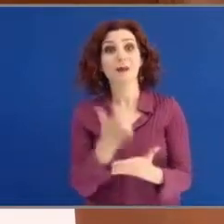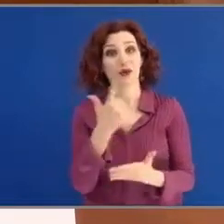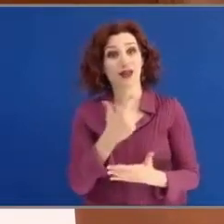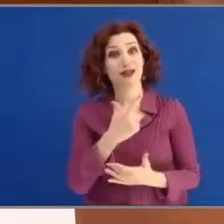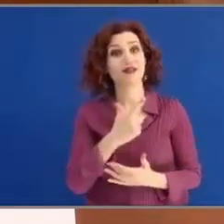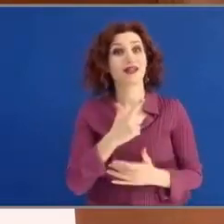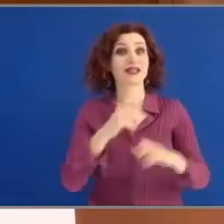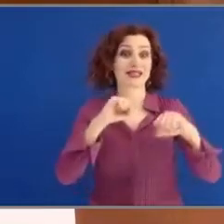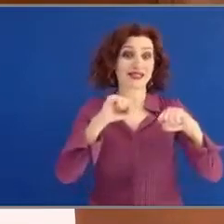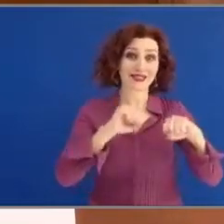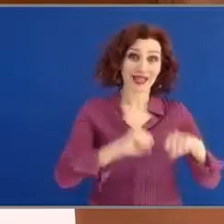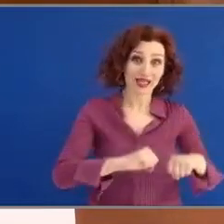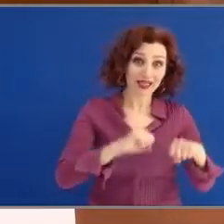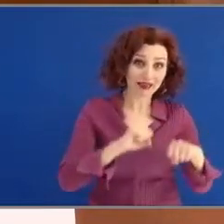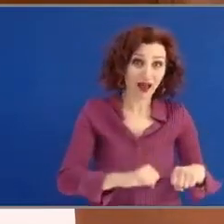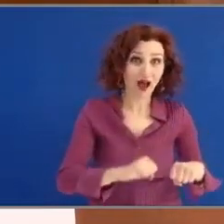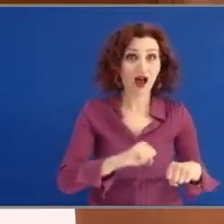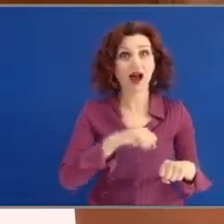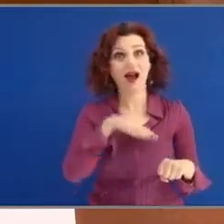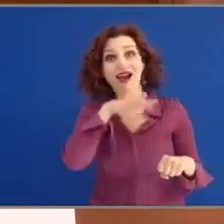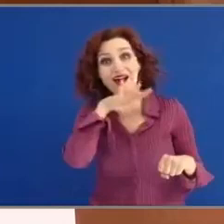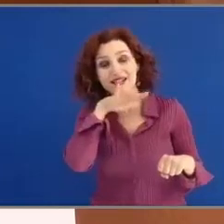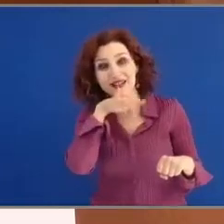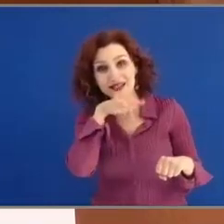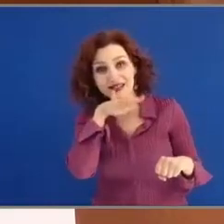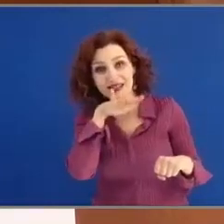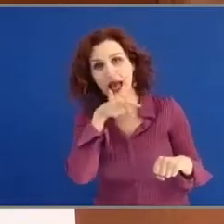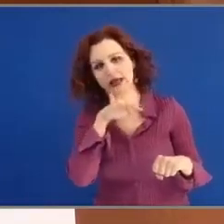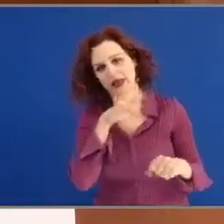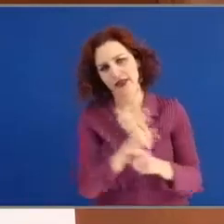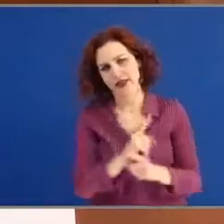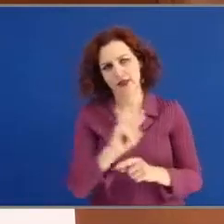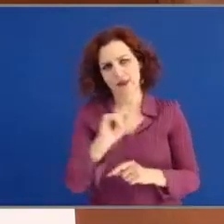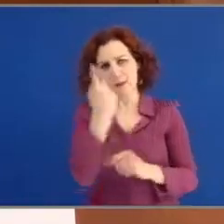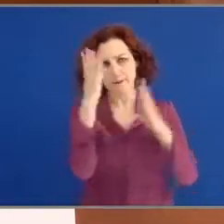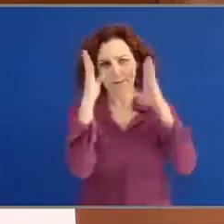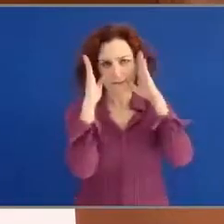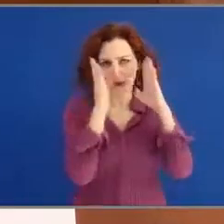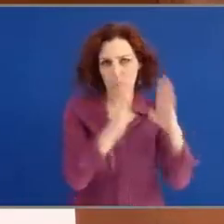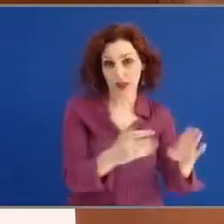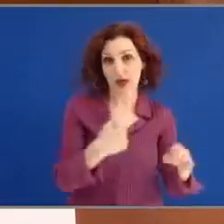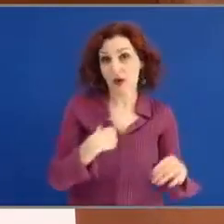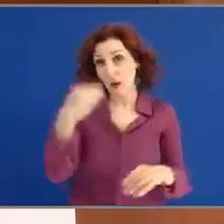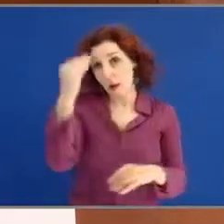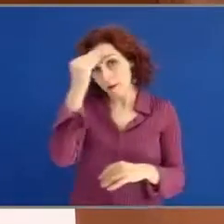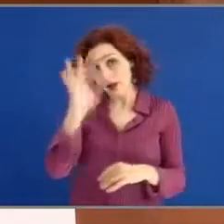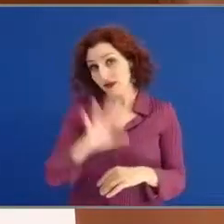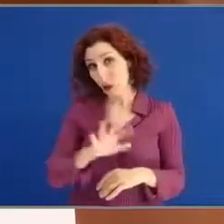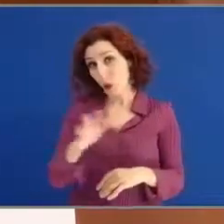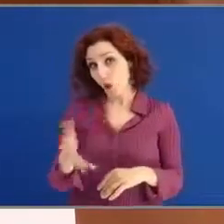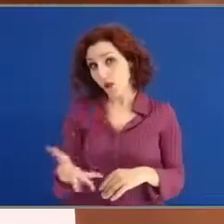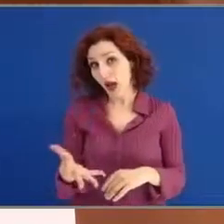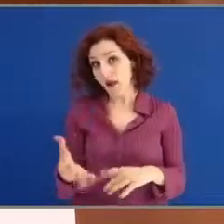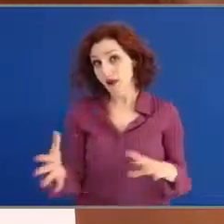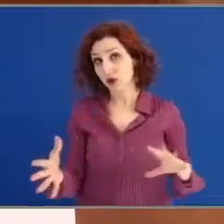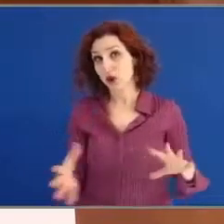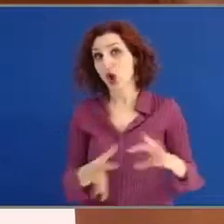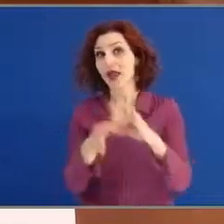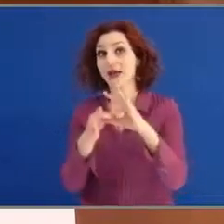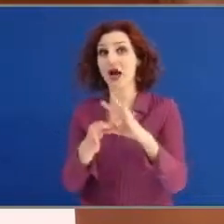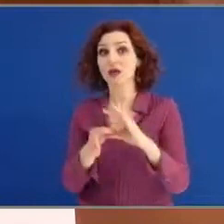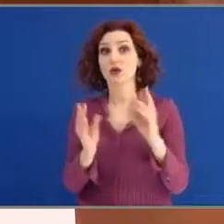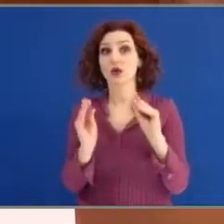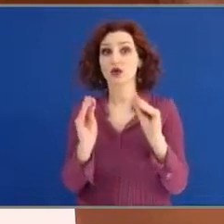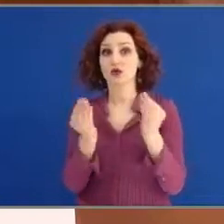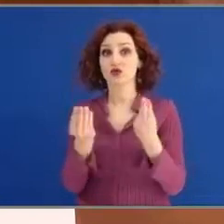che deve essere un po' la priorità o tra le priorità, a mio giudizio riguardano invece le nuove generazioni,